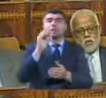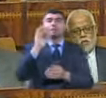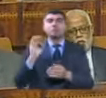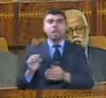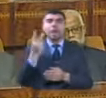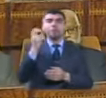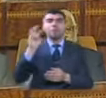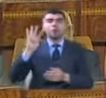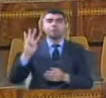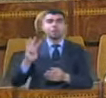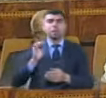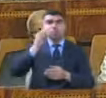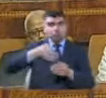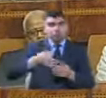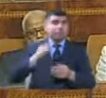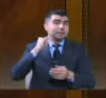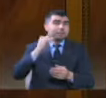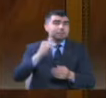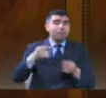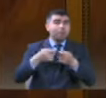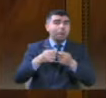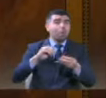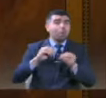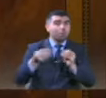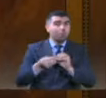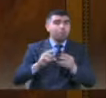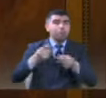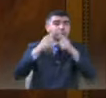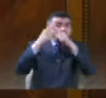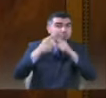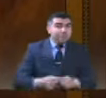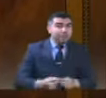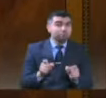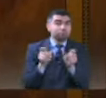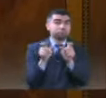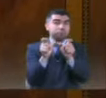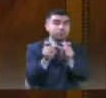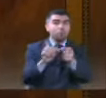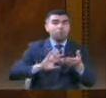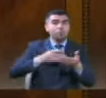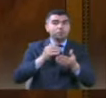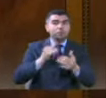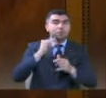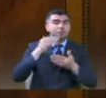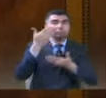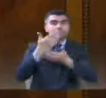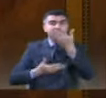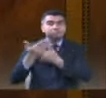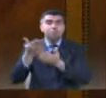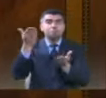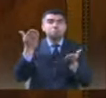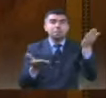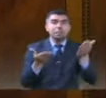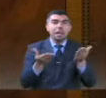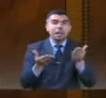ورغم ذلك فإن الإكراهات المالية لا تزال قائمة مما يحتم التحكم في النفقات العمومية وتحسين التوازنات المالية